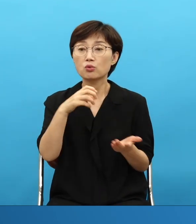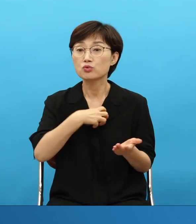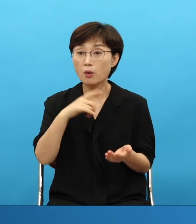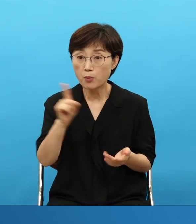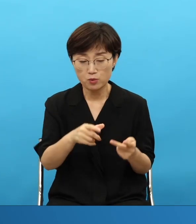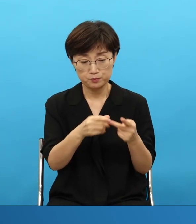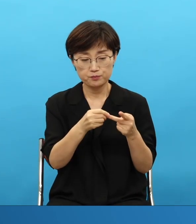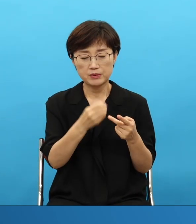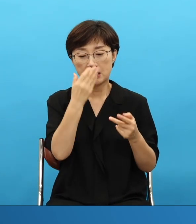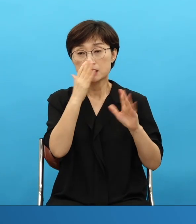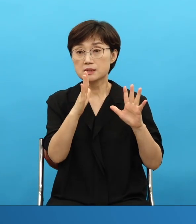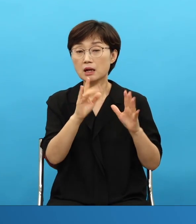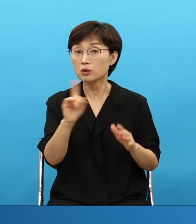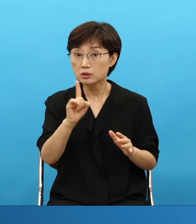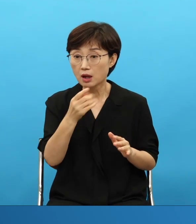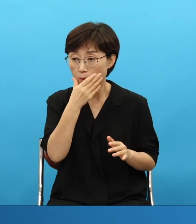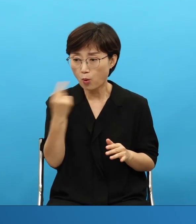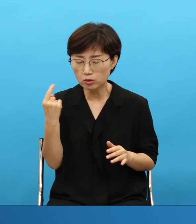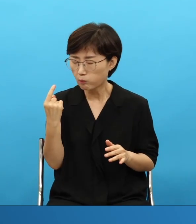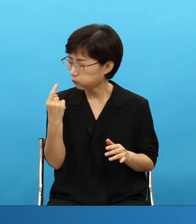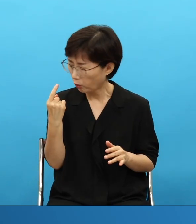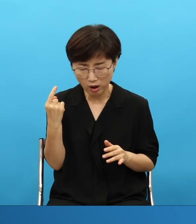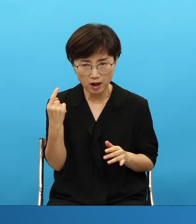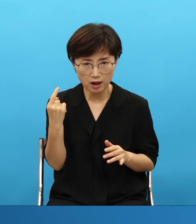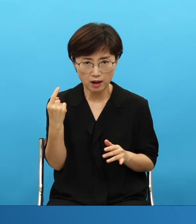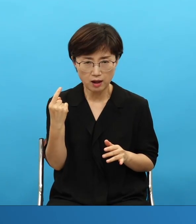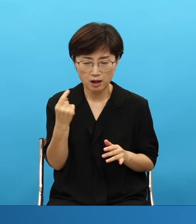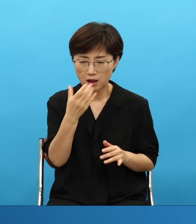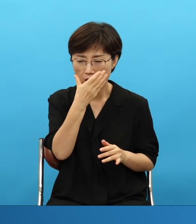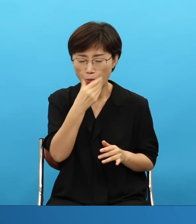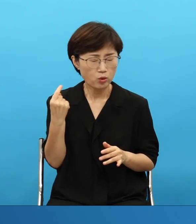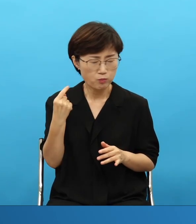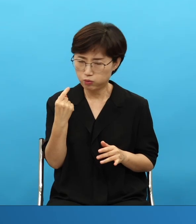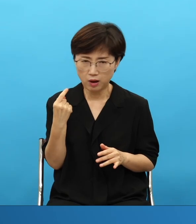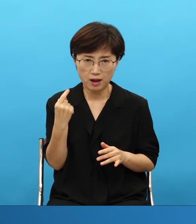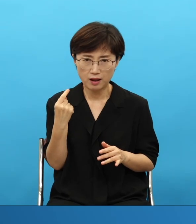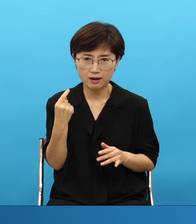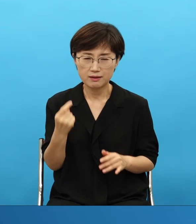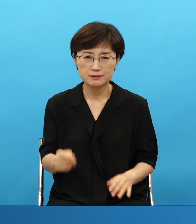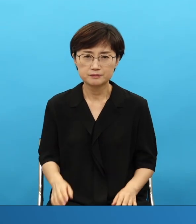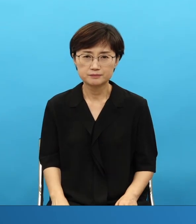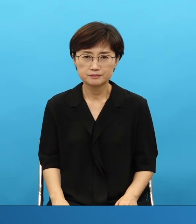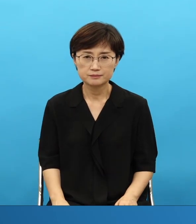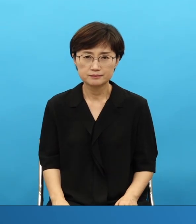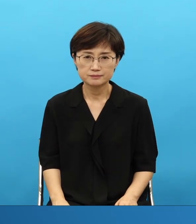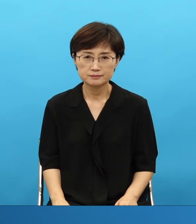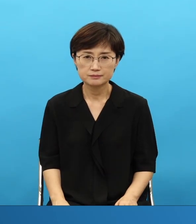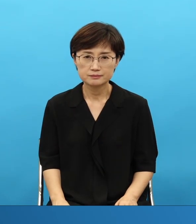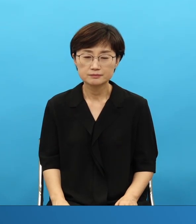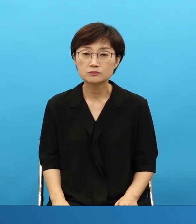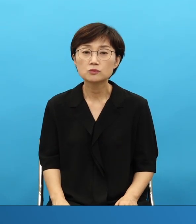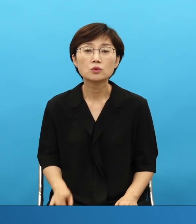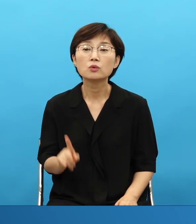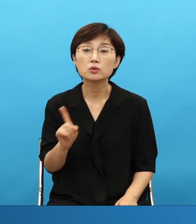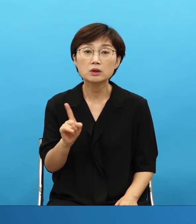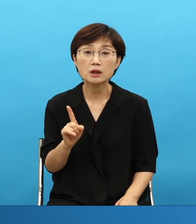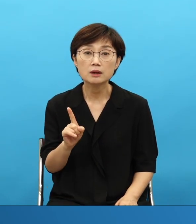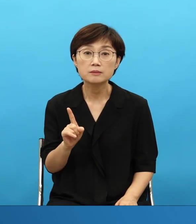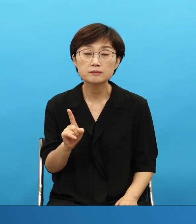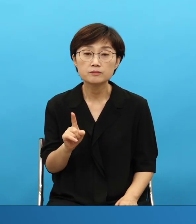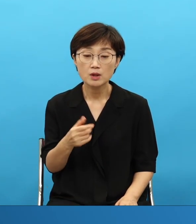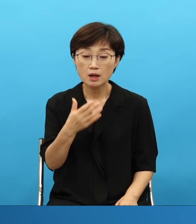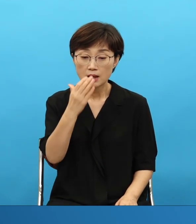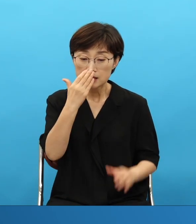모릅니다. And this gospel must be relayed, but realistically, Israelites didn't know the gospel. 놀라웠게도